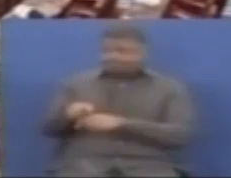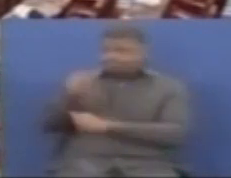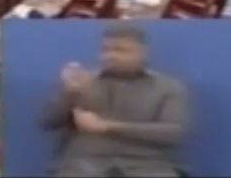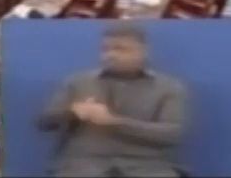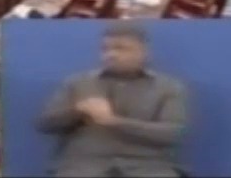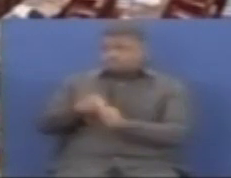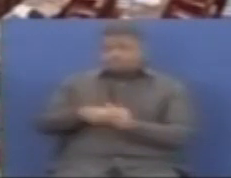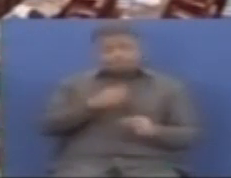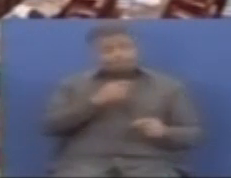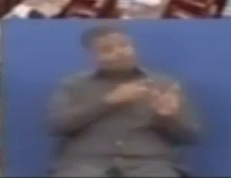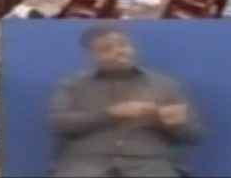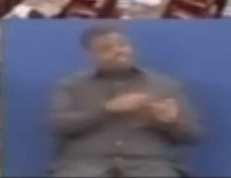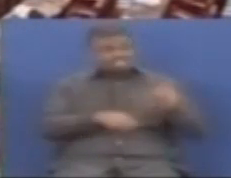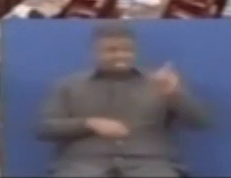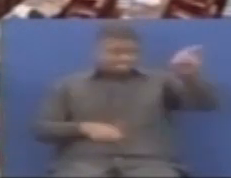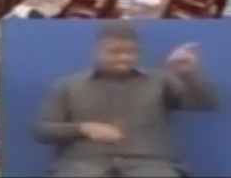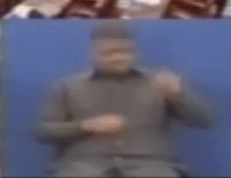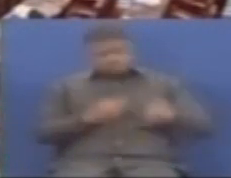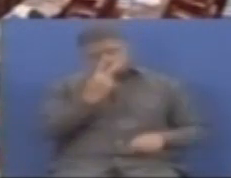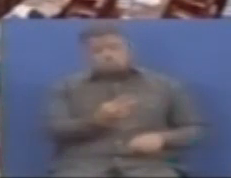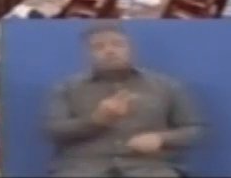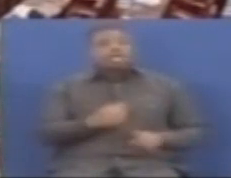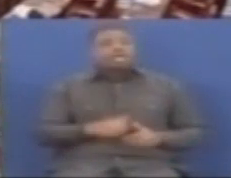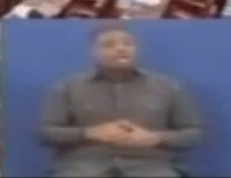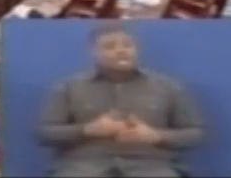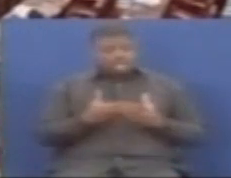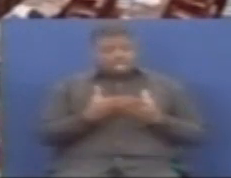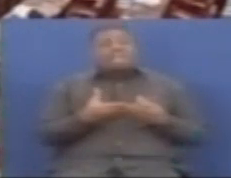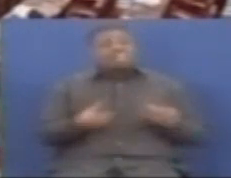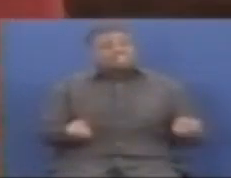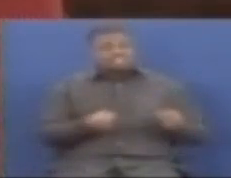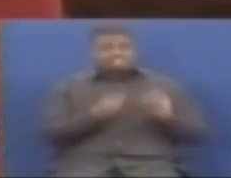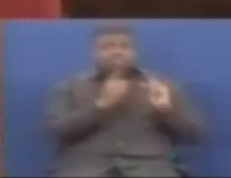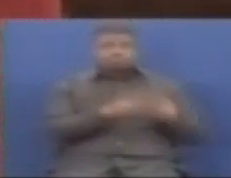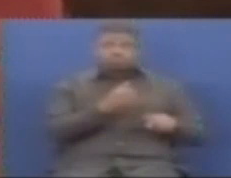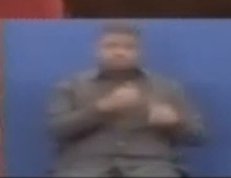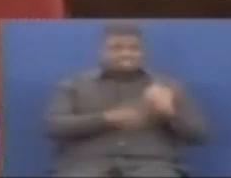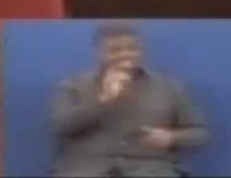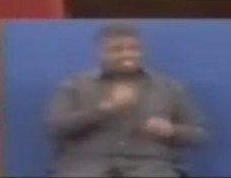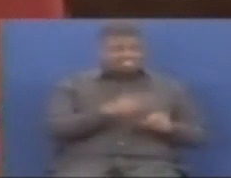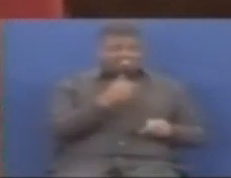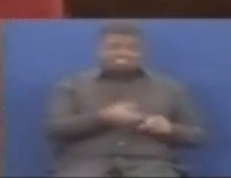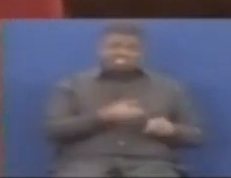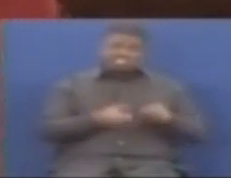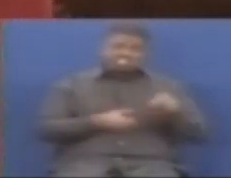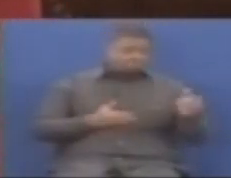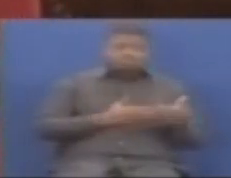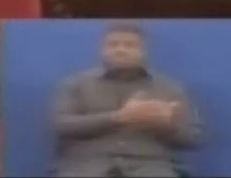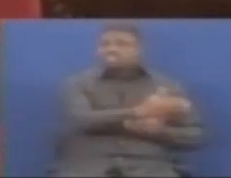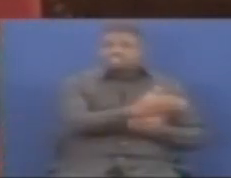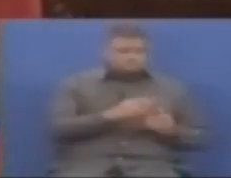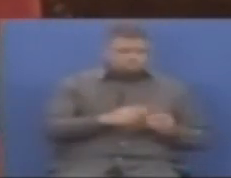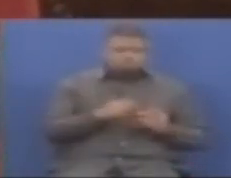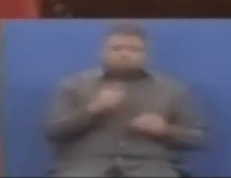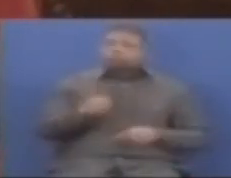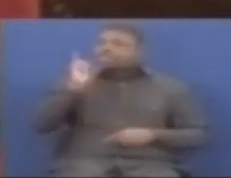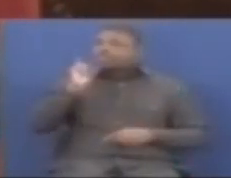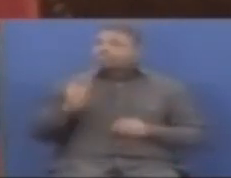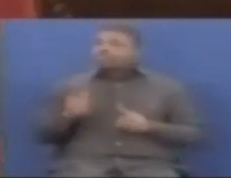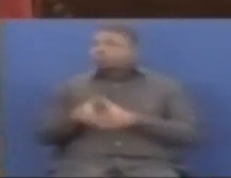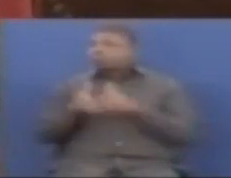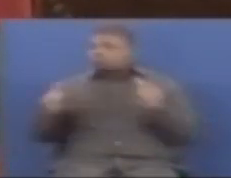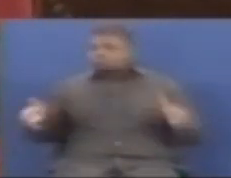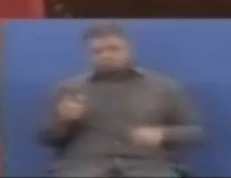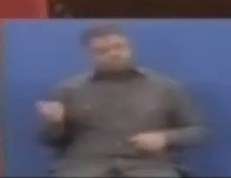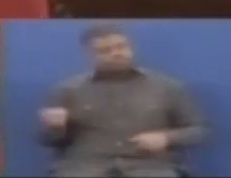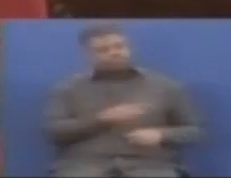ya Masasi ili kuweza kuona athari zilizopo hasa zaidi kwenye vijiji vile ambavyo vinapitiwa na umeme mkubwa